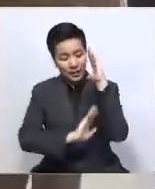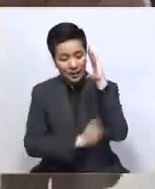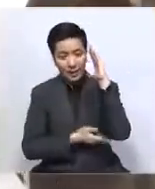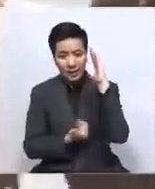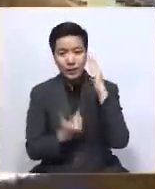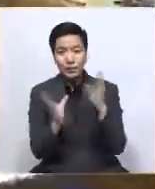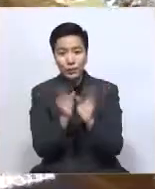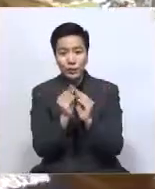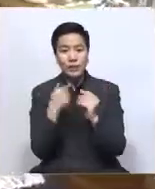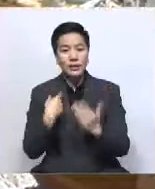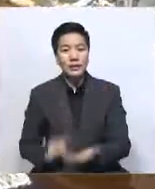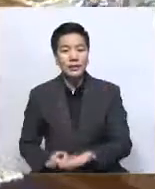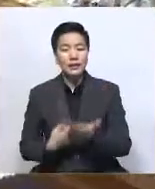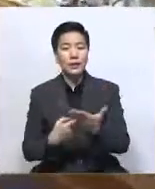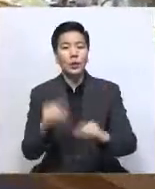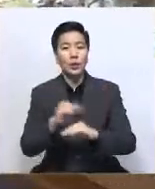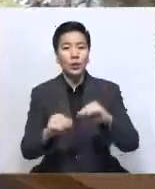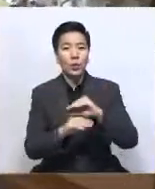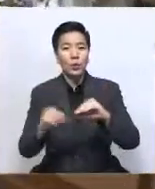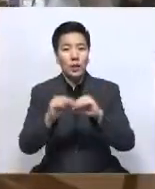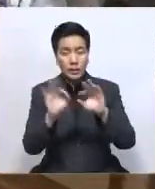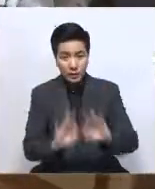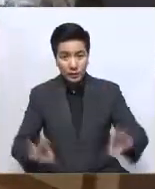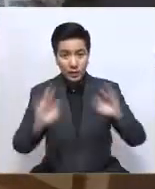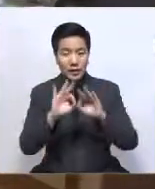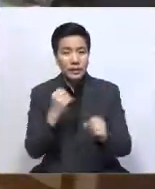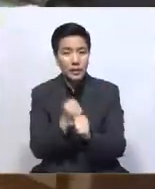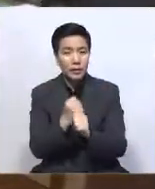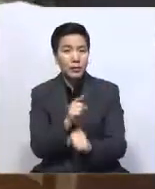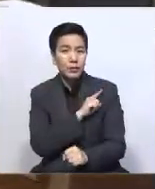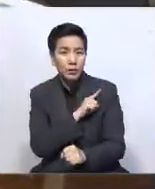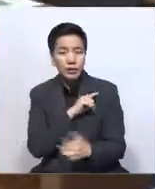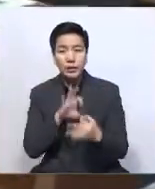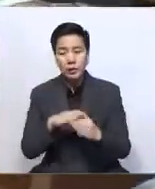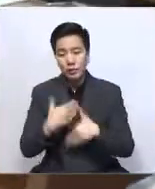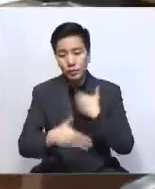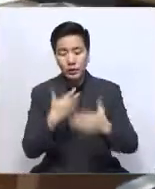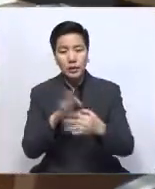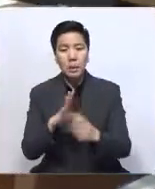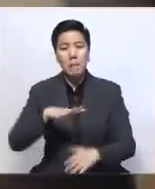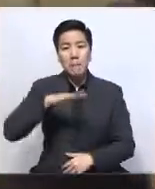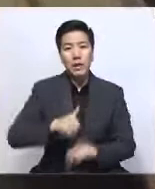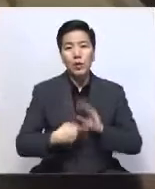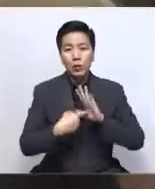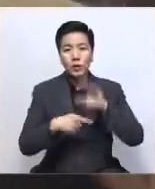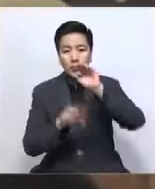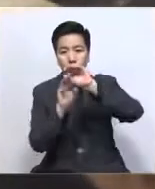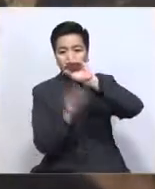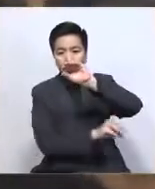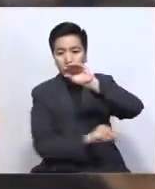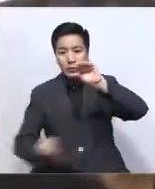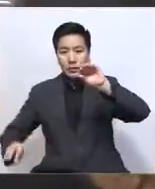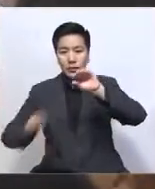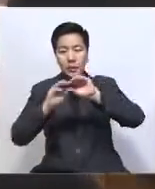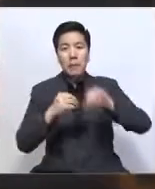ซึ่งที่ประชุมได้มีการนำเสนอโครงการสำคัญประกอบด้วยความก้าวหน้าการดำเนินงานขับเคลื่อนโครงการเมืองต้นแบบสามเหลี่ยมมั่นคงมั่งคั่